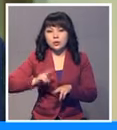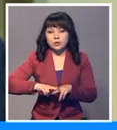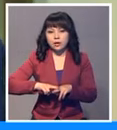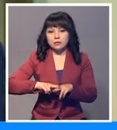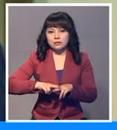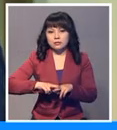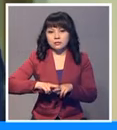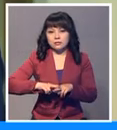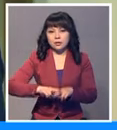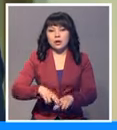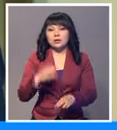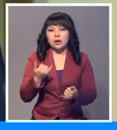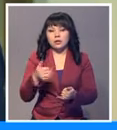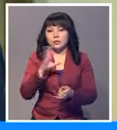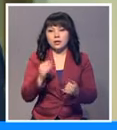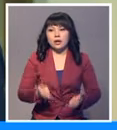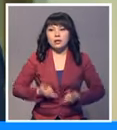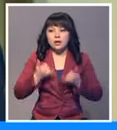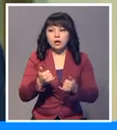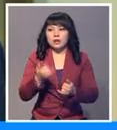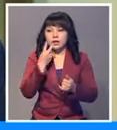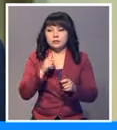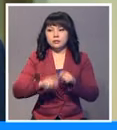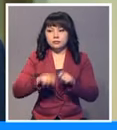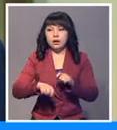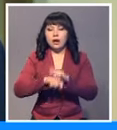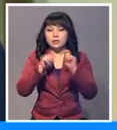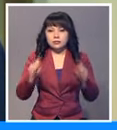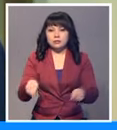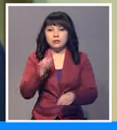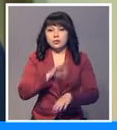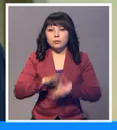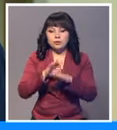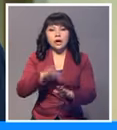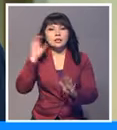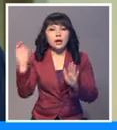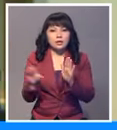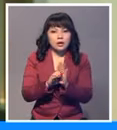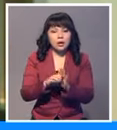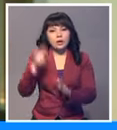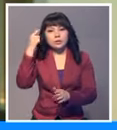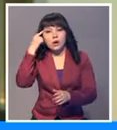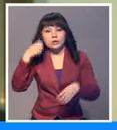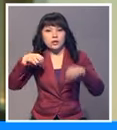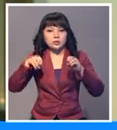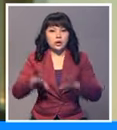жаңағы қолдың ұшын тигізіп, ойлап, айтқан сөздерін берген